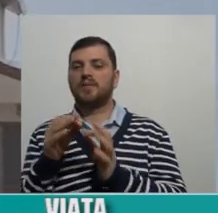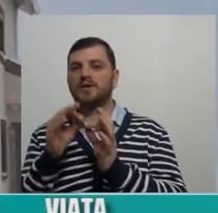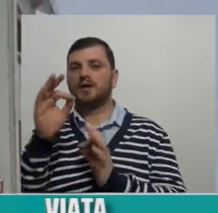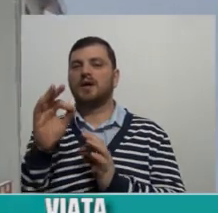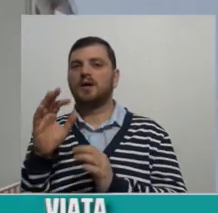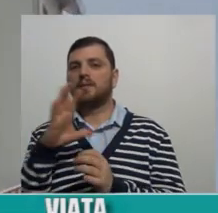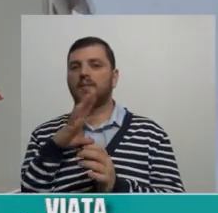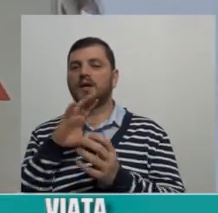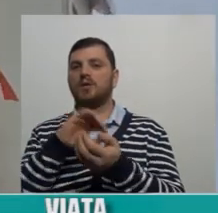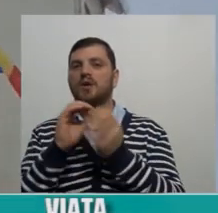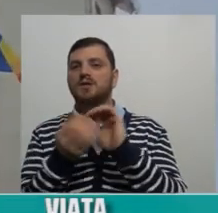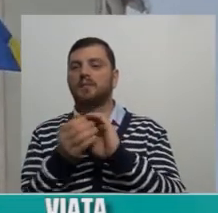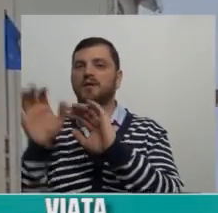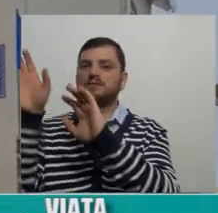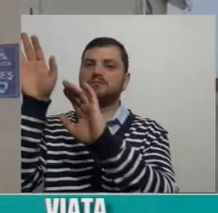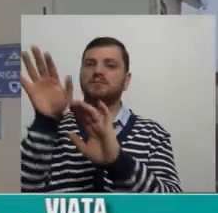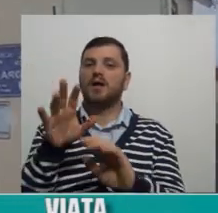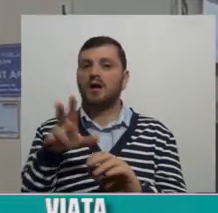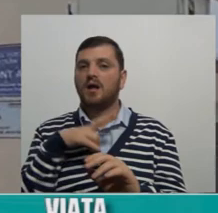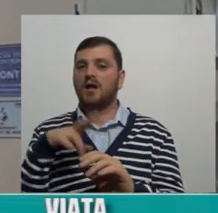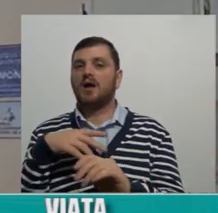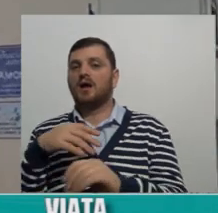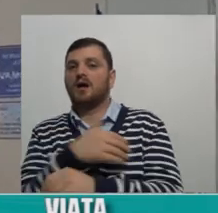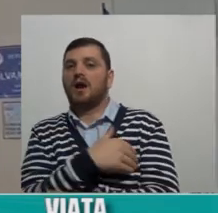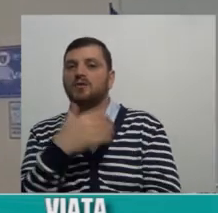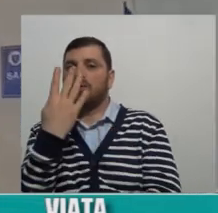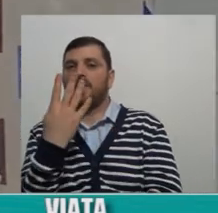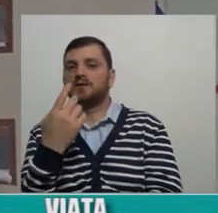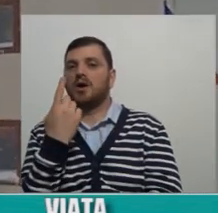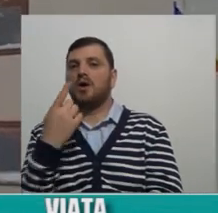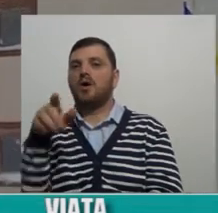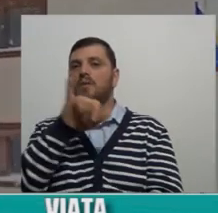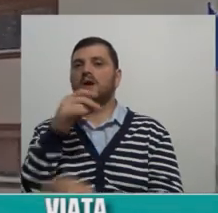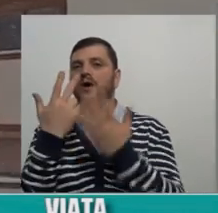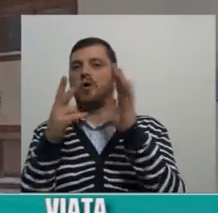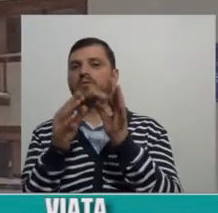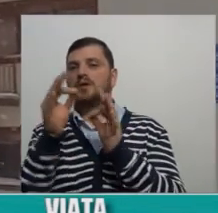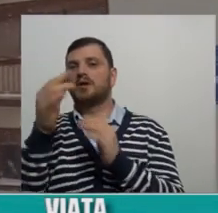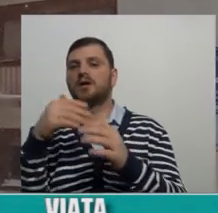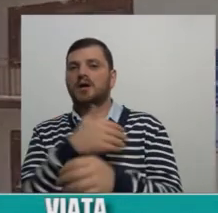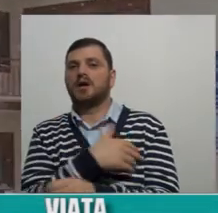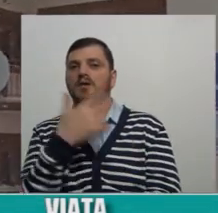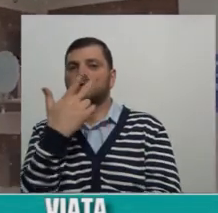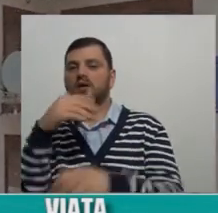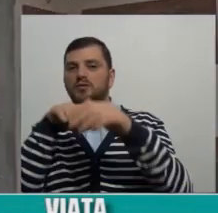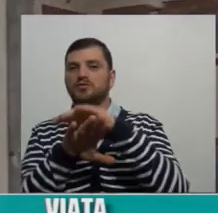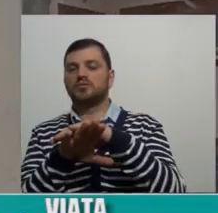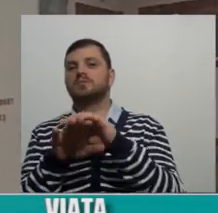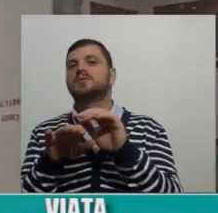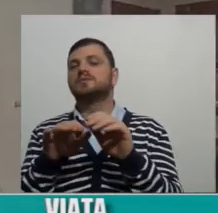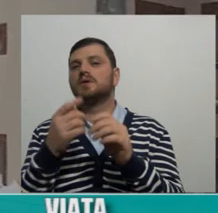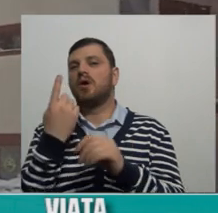centimetri. Riscul de avalanșă este de gradul 4 la peste 1800 de metri și de gradul 3 sub această